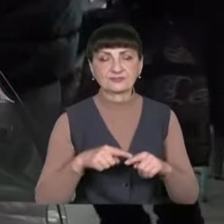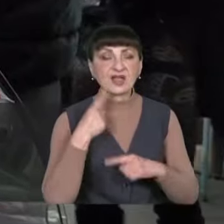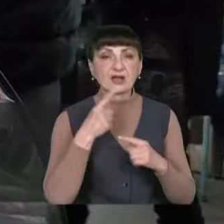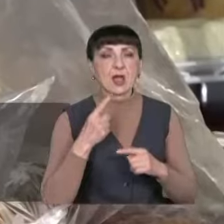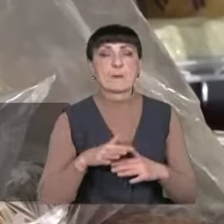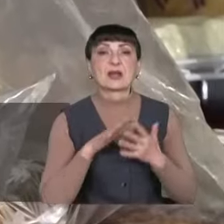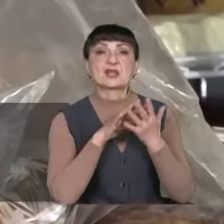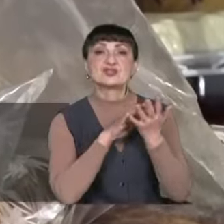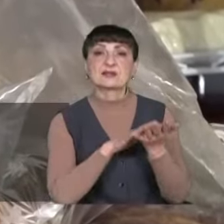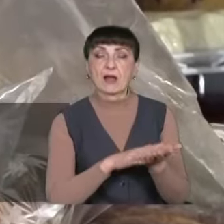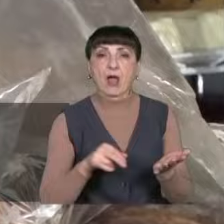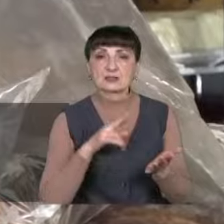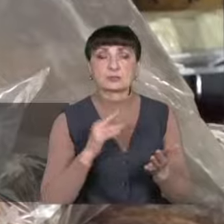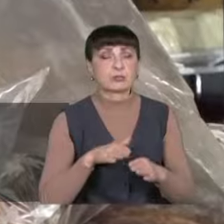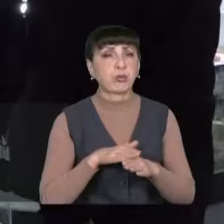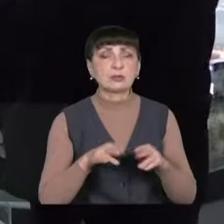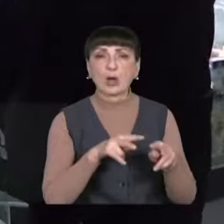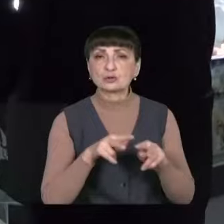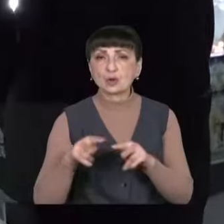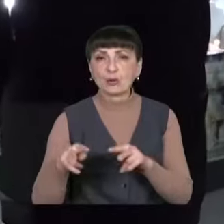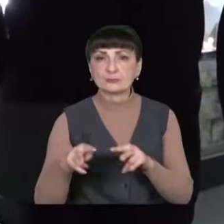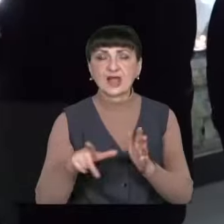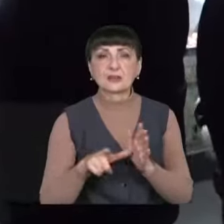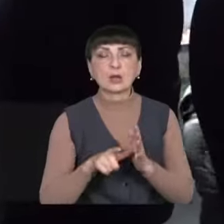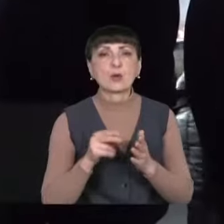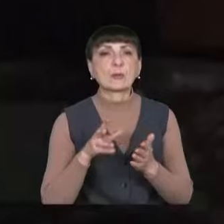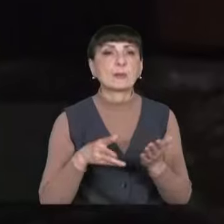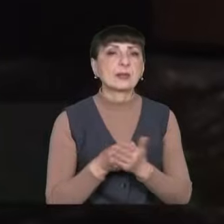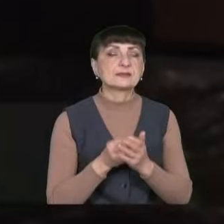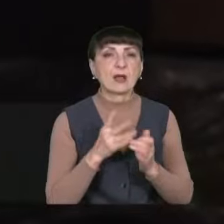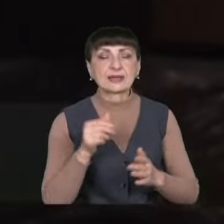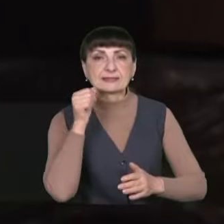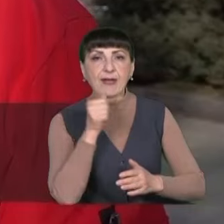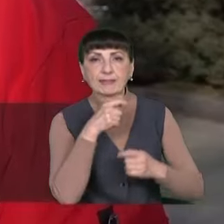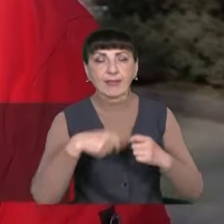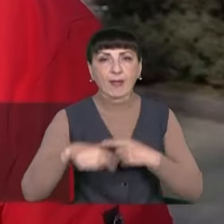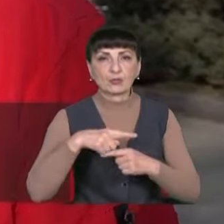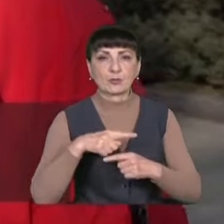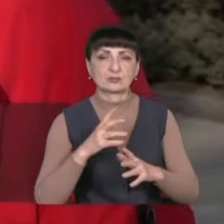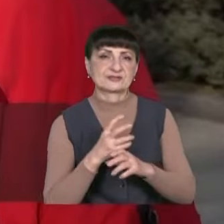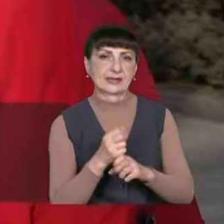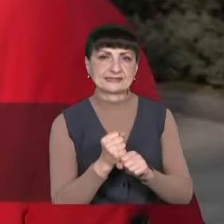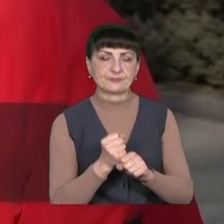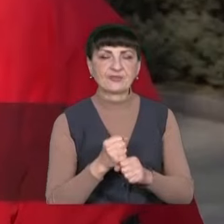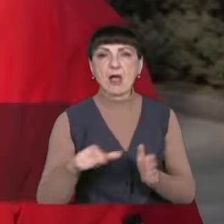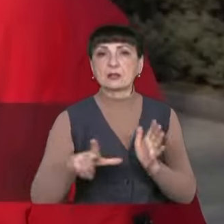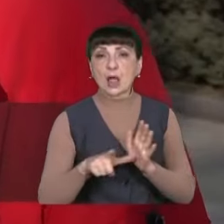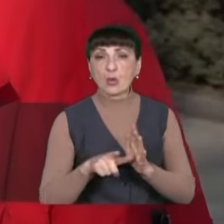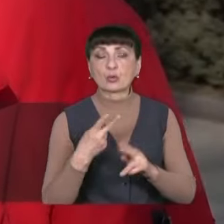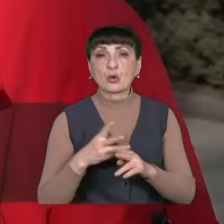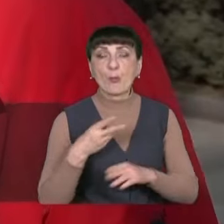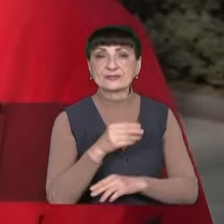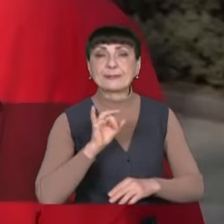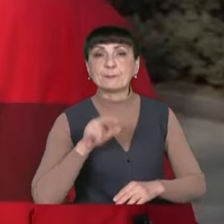подача декларации установит полный контроль над налоговым сектором и сократит теневую экономику. Налог, который платят ИП